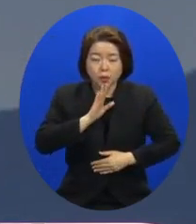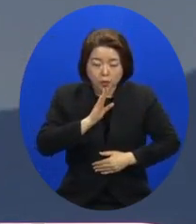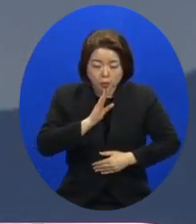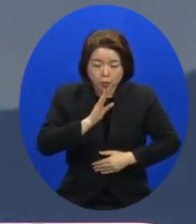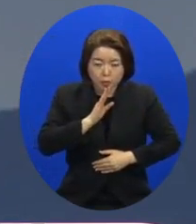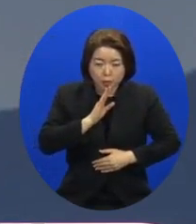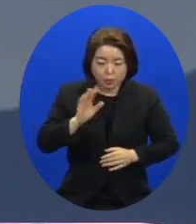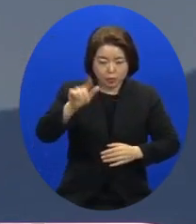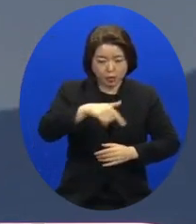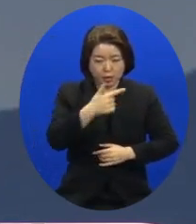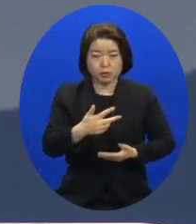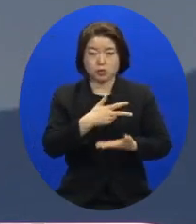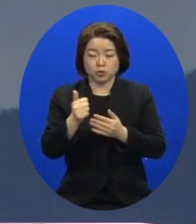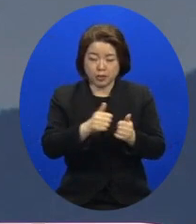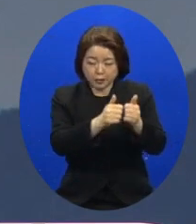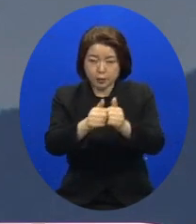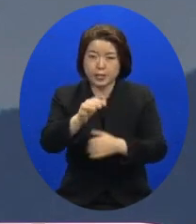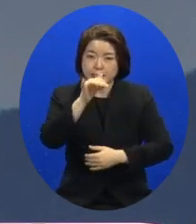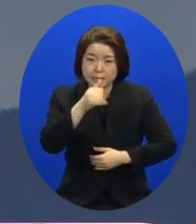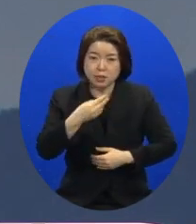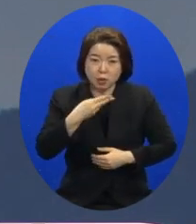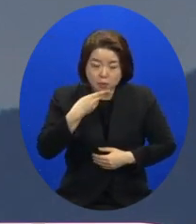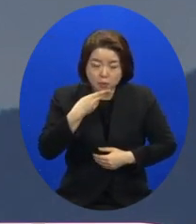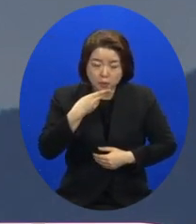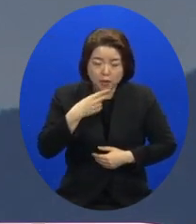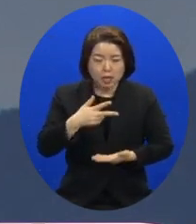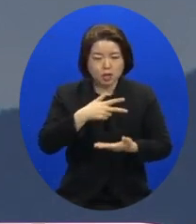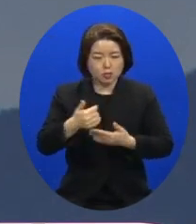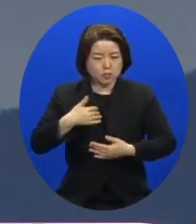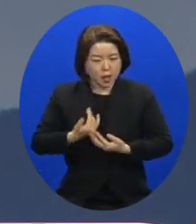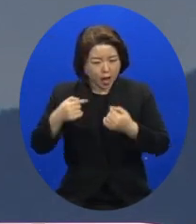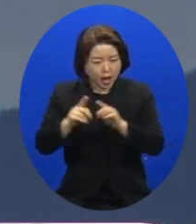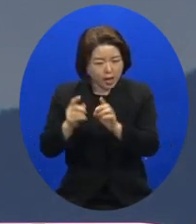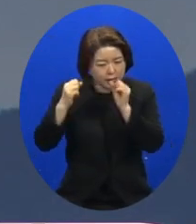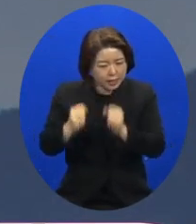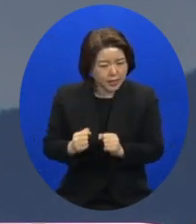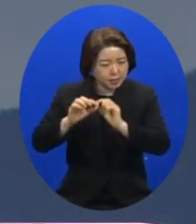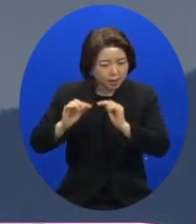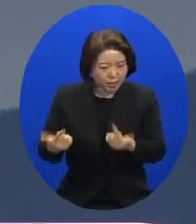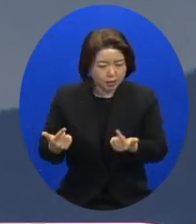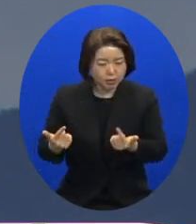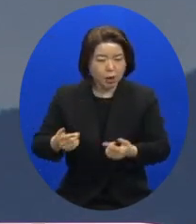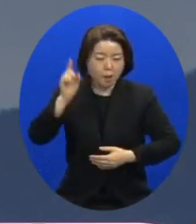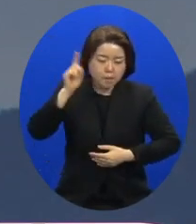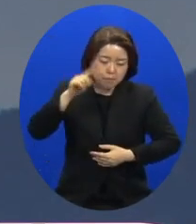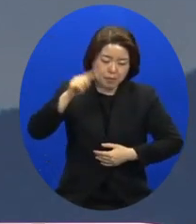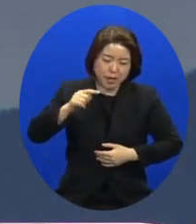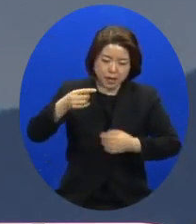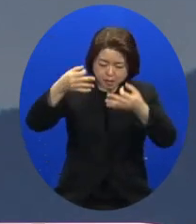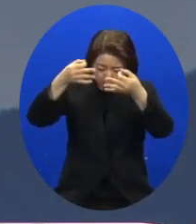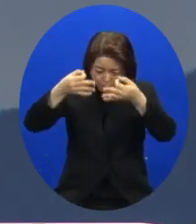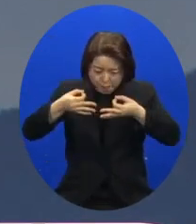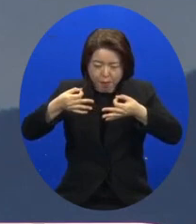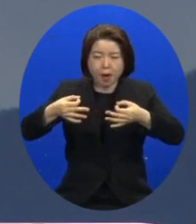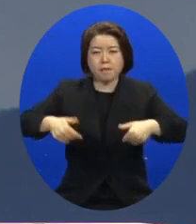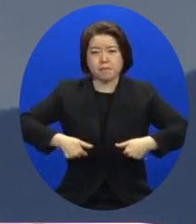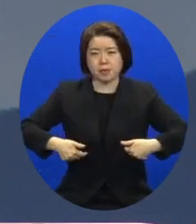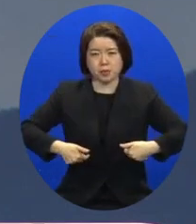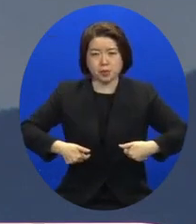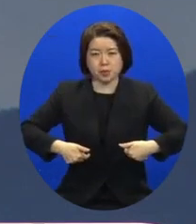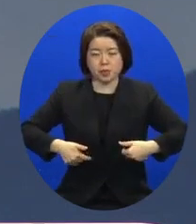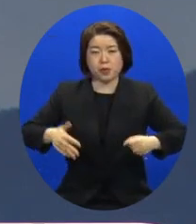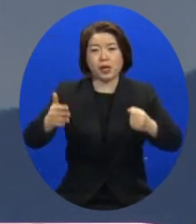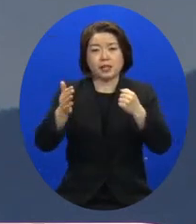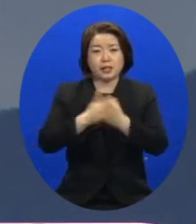주님과 동행했는지, 주님은 정말 나와 함께 하셨는지를 매일 확인해야 합니다. 그래서